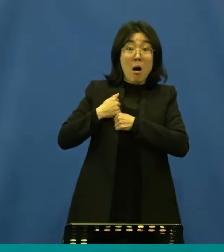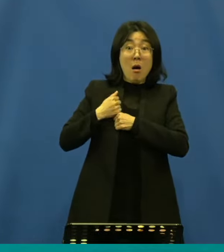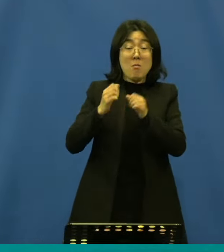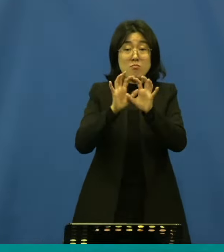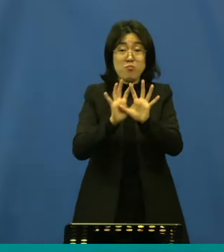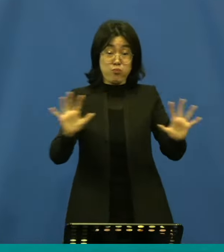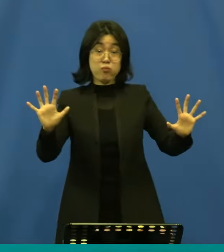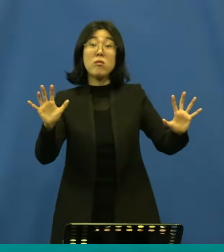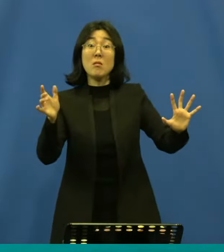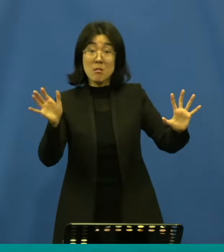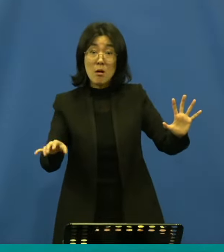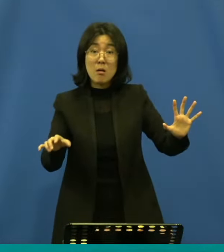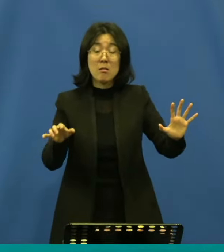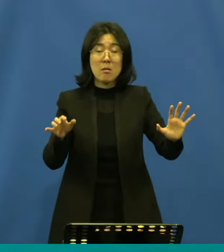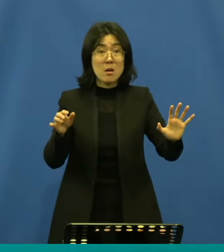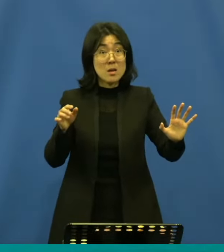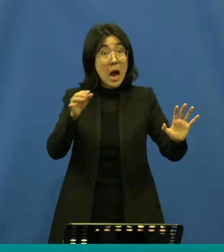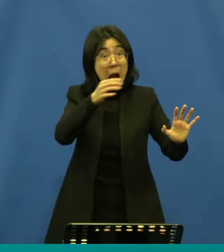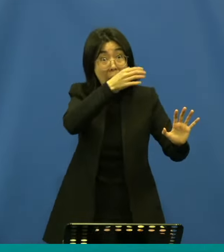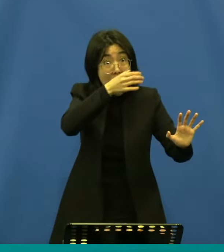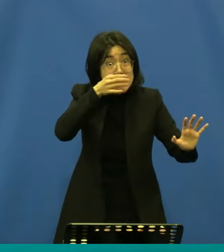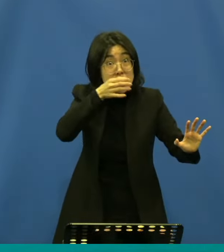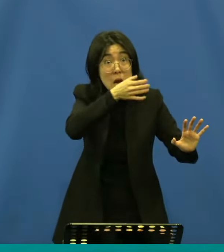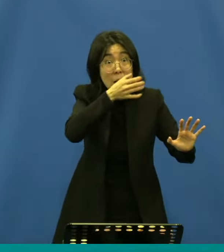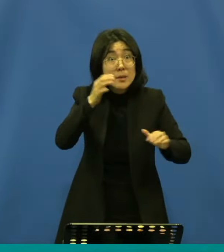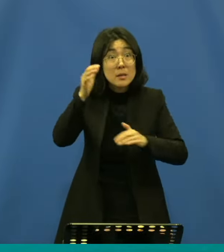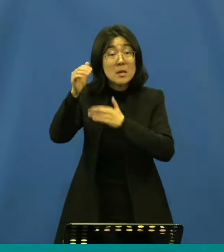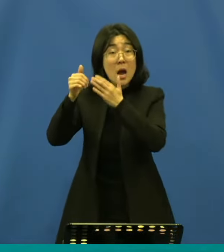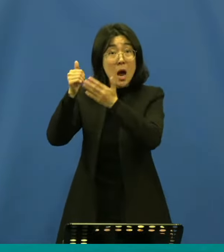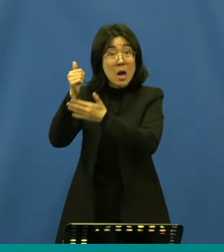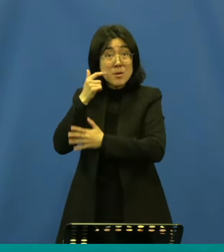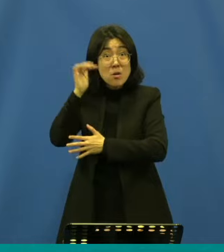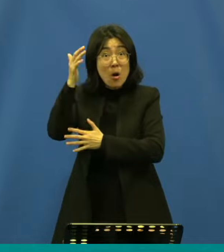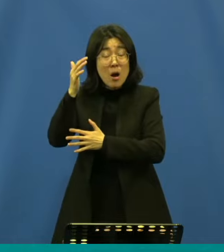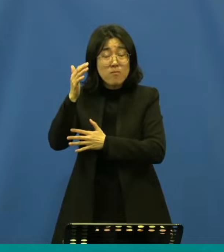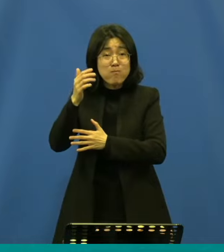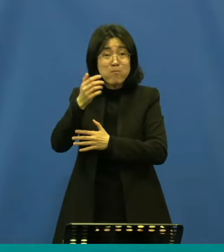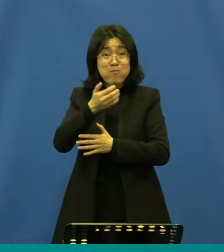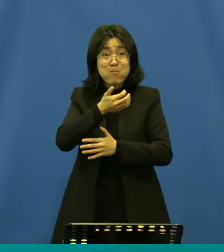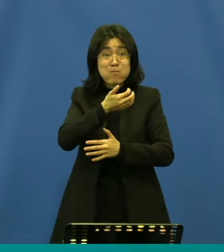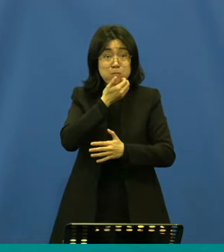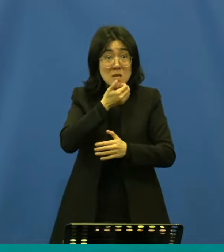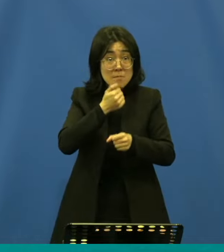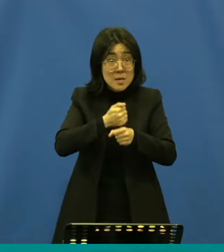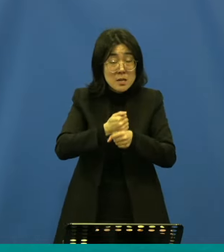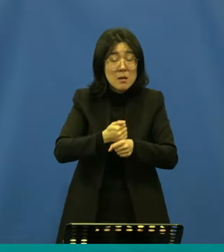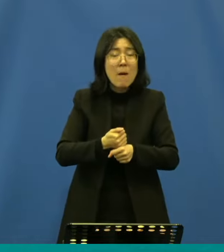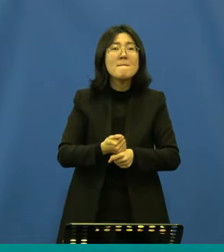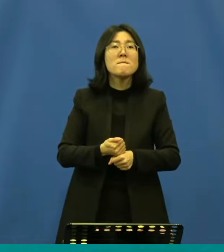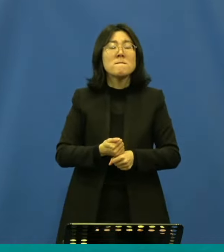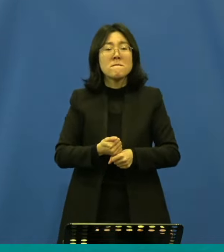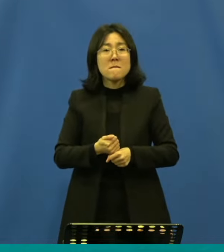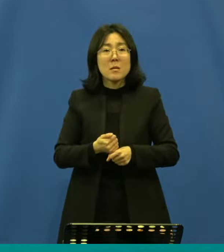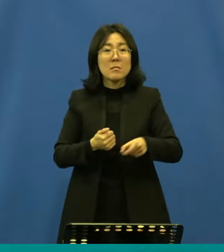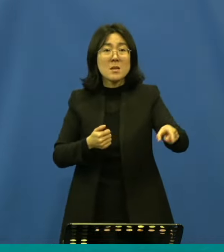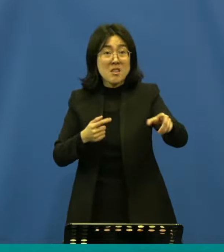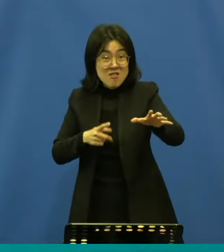하나님의 영광과 그 이름을 위해 존재하는 군대. 그런데 아무도 그 이름에 생명을 거는 사람이